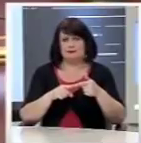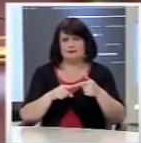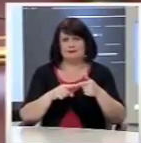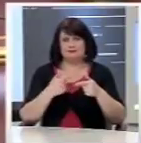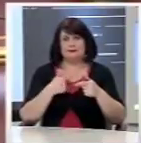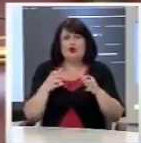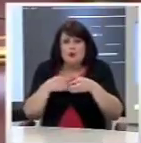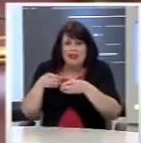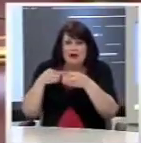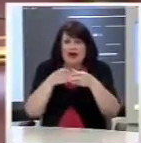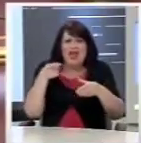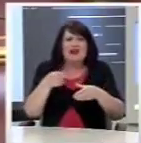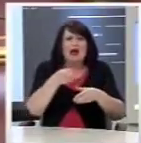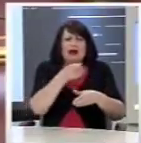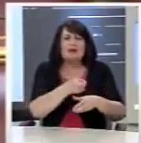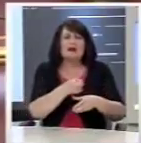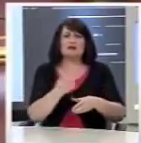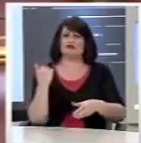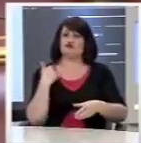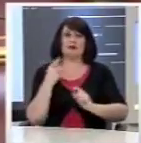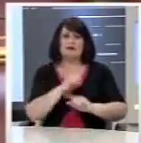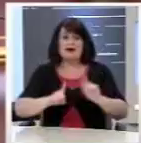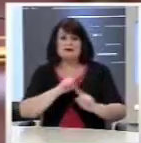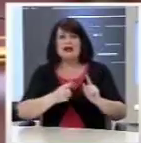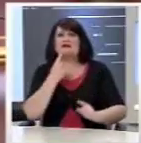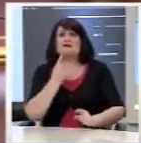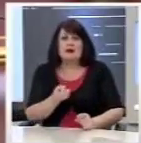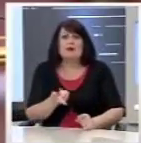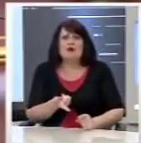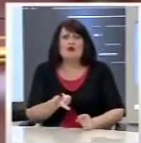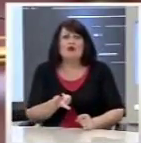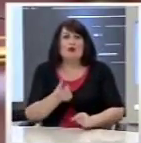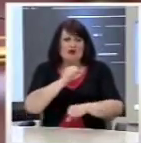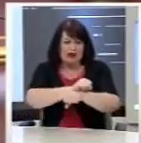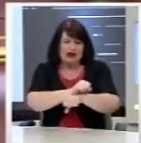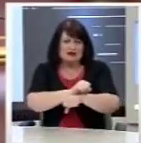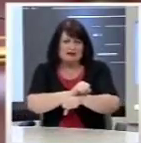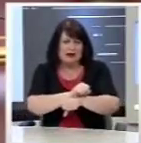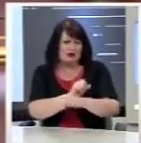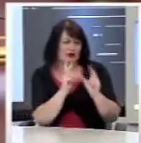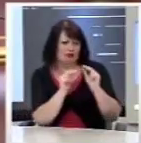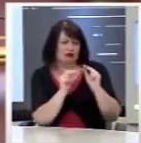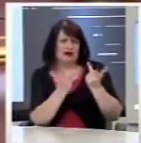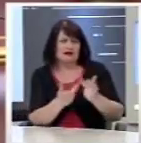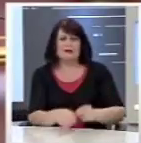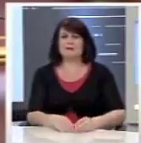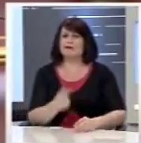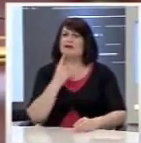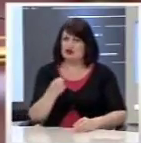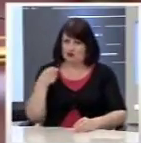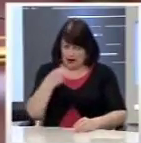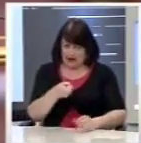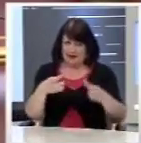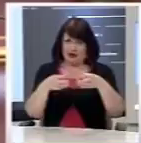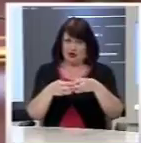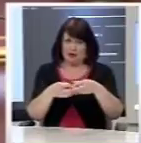εγκληματικές ομάδες. Και με ρωτήσατε ποιες είναι αυτές και θα μιλήσω με κάποιον κακοποιό. Να σας θυμίσω εγώ μια εγκληματική ομάδα,